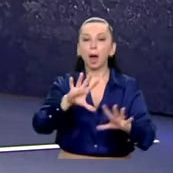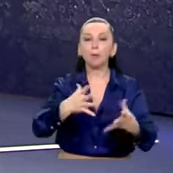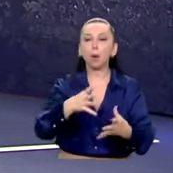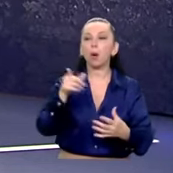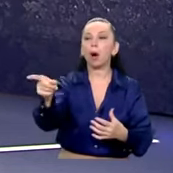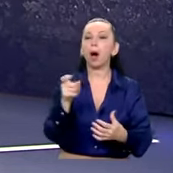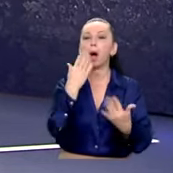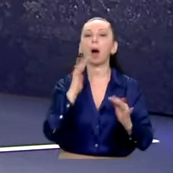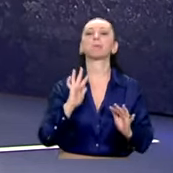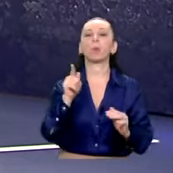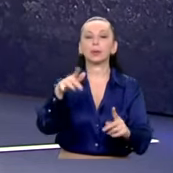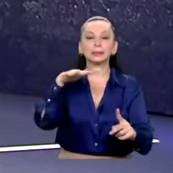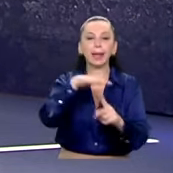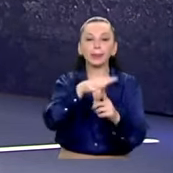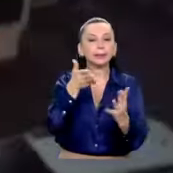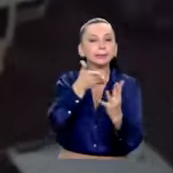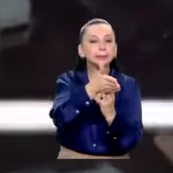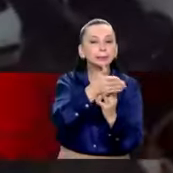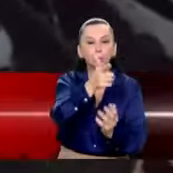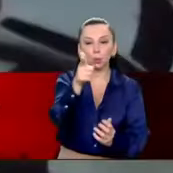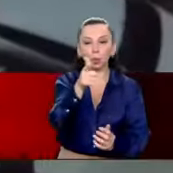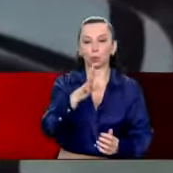girişiminin görüntüsü de çıktı ortaya.